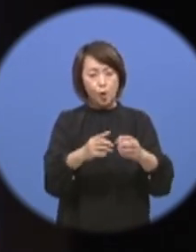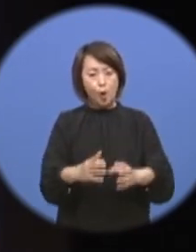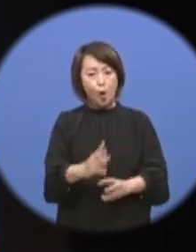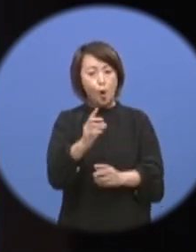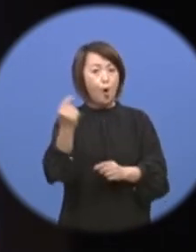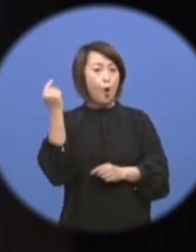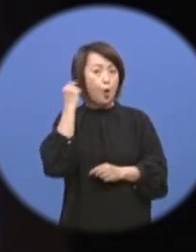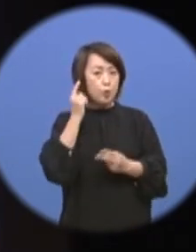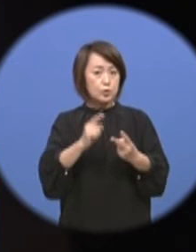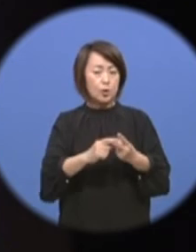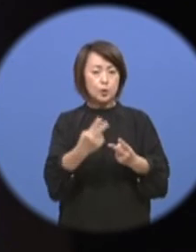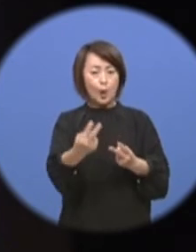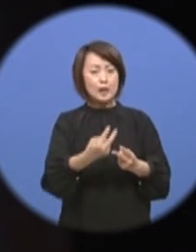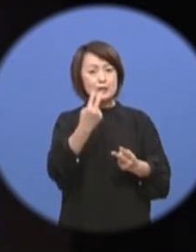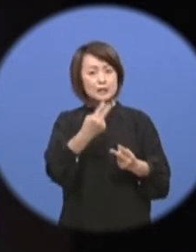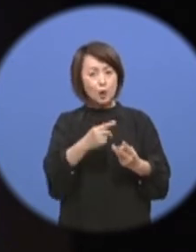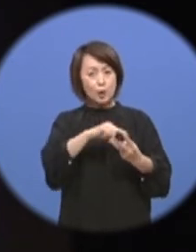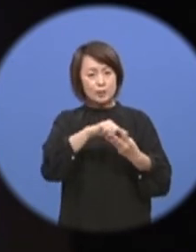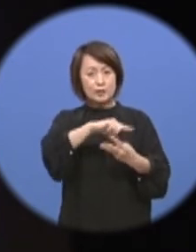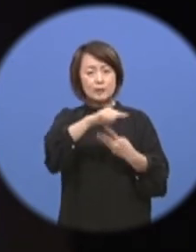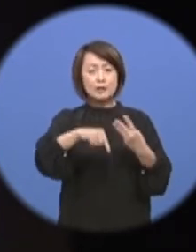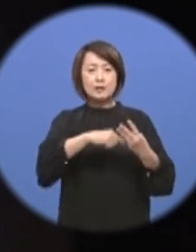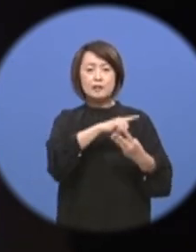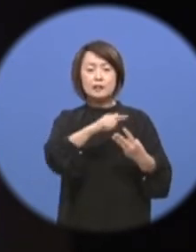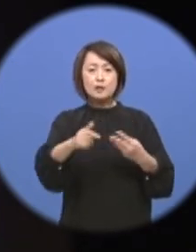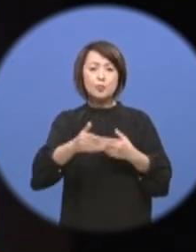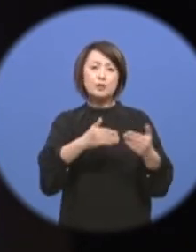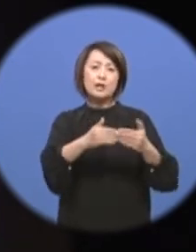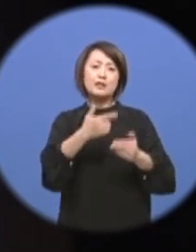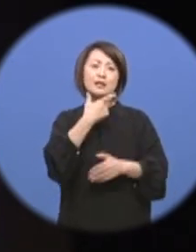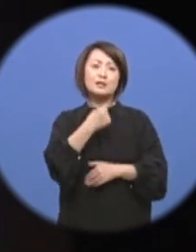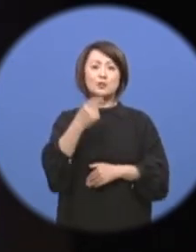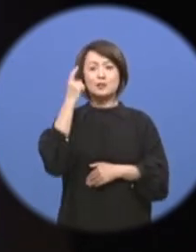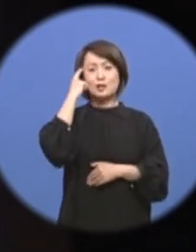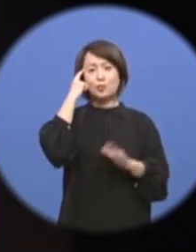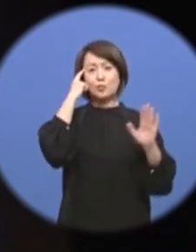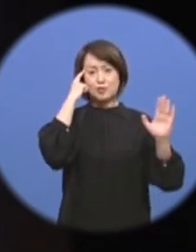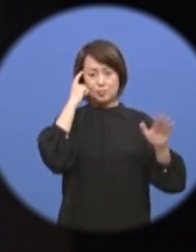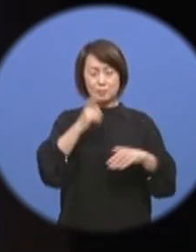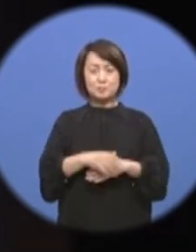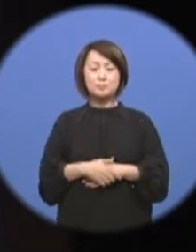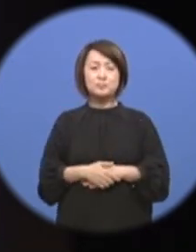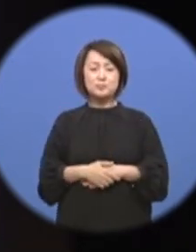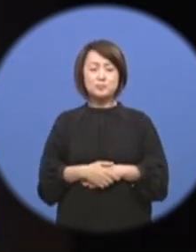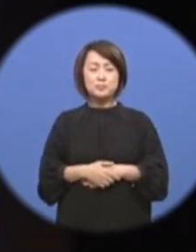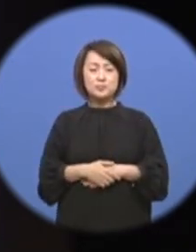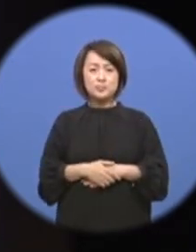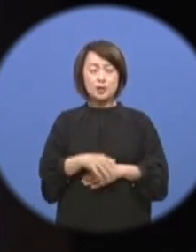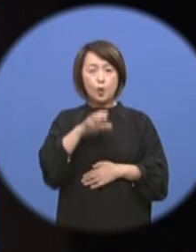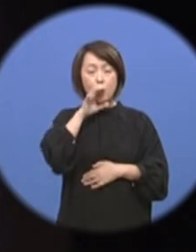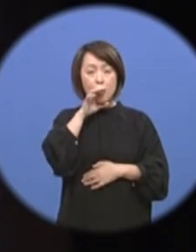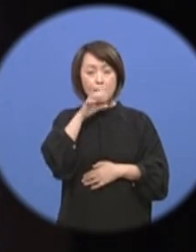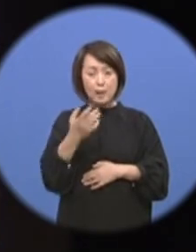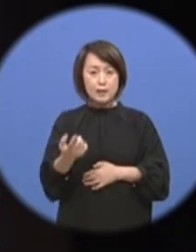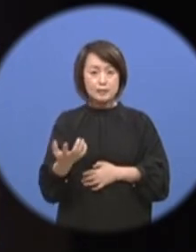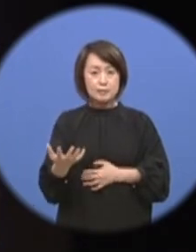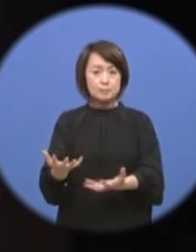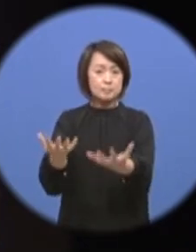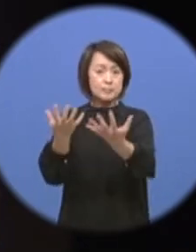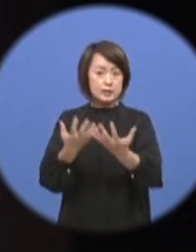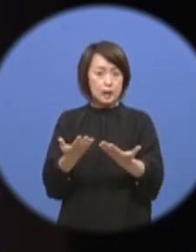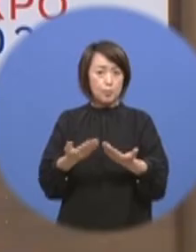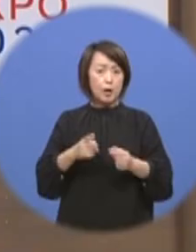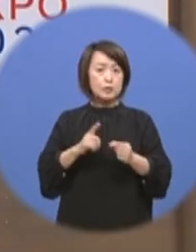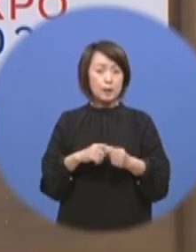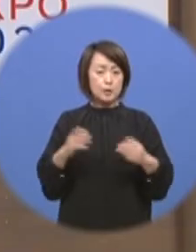体験してもらえたら嬉しいなと思っておりますまたあの本件に訪れていただくために交通